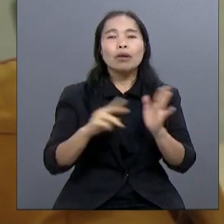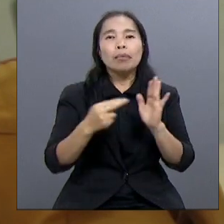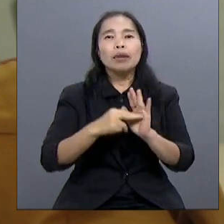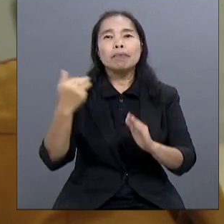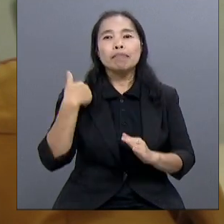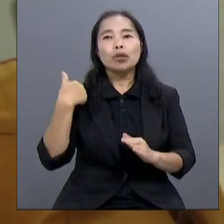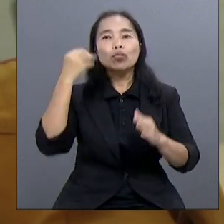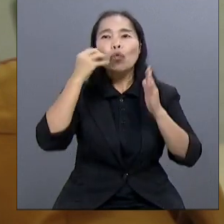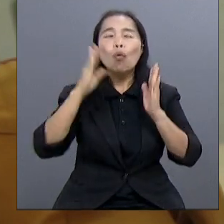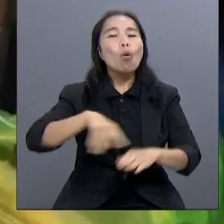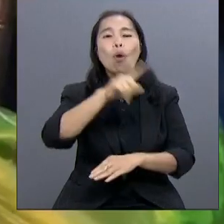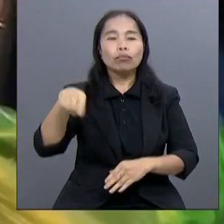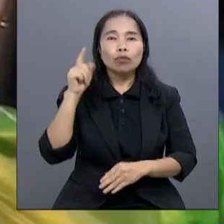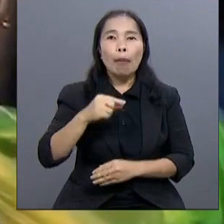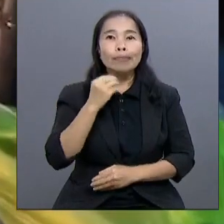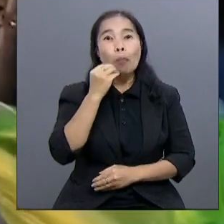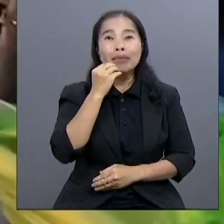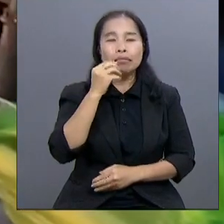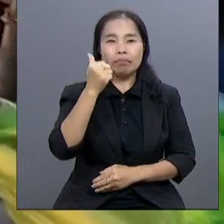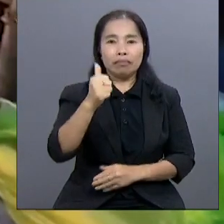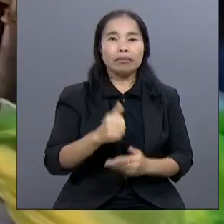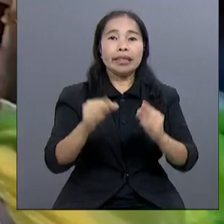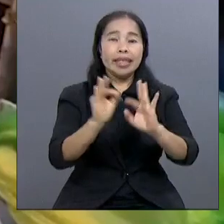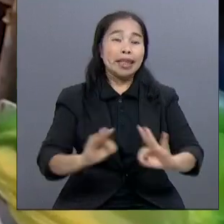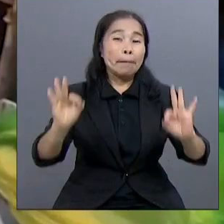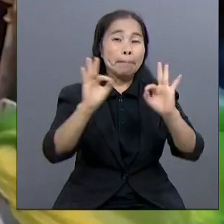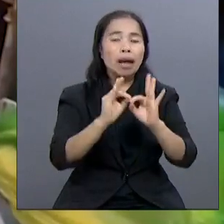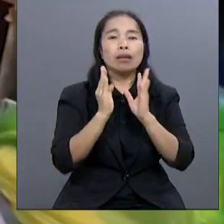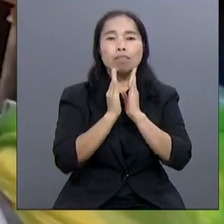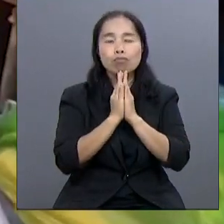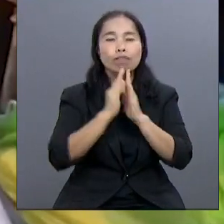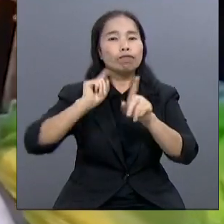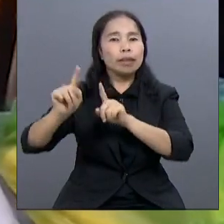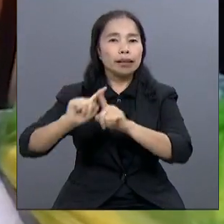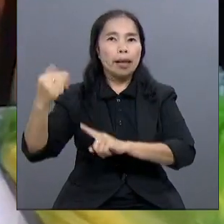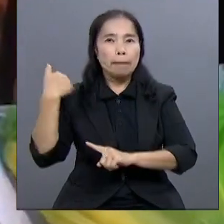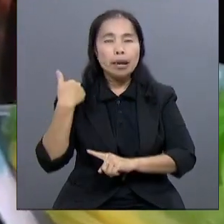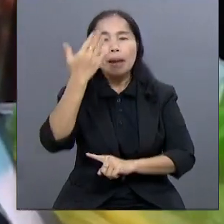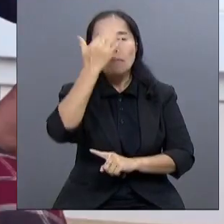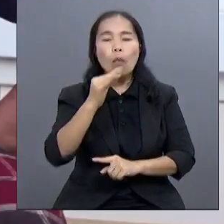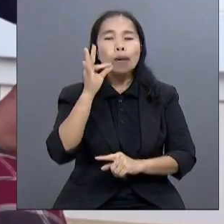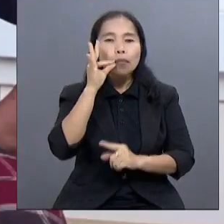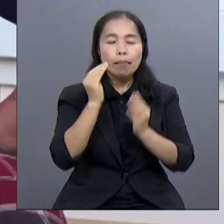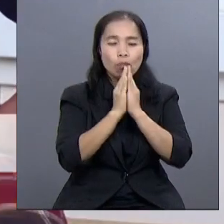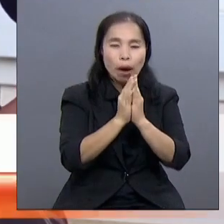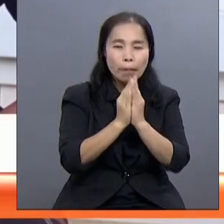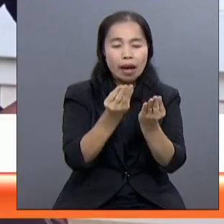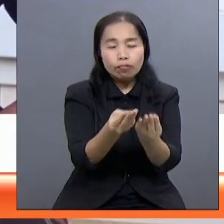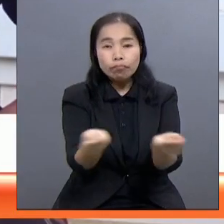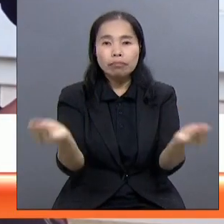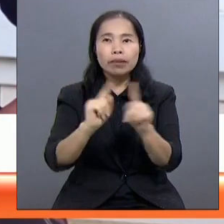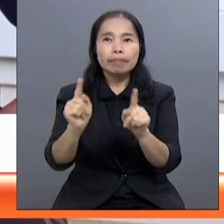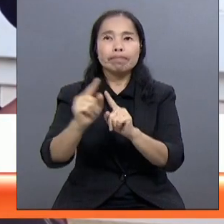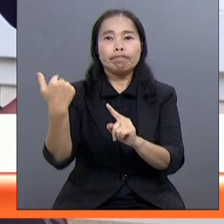พ้นสิ่งนี้มั้ยครับ หมากยังมีความสำคัญในพิธีกรรมต่างๆที่ใช้หมากร่วมอยู่ในพิธี พิธีกรรมมันได้กับซ้